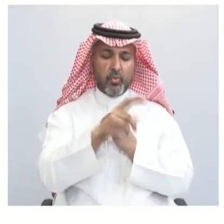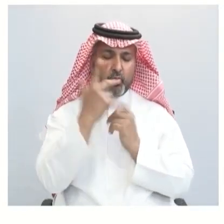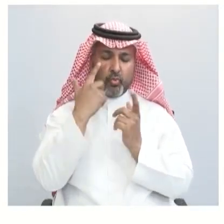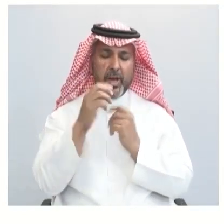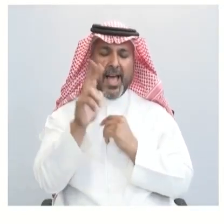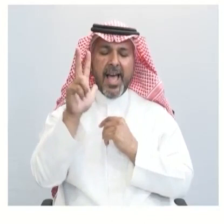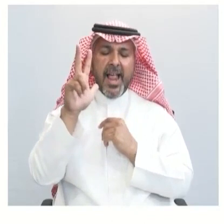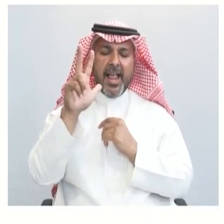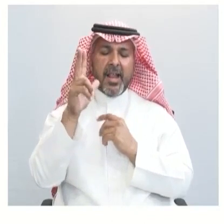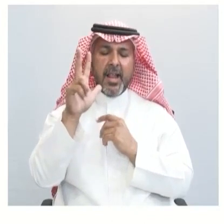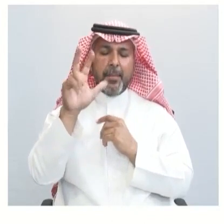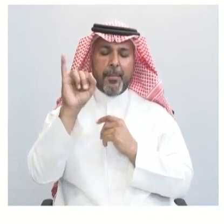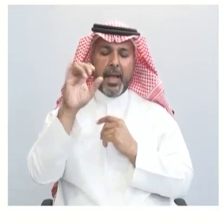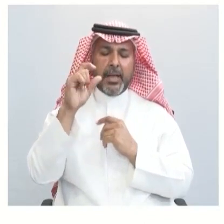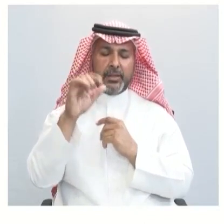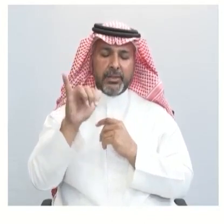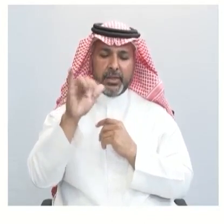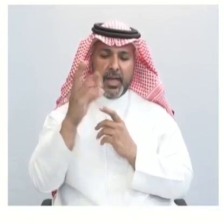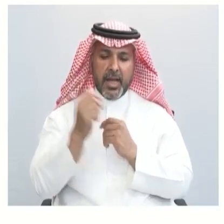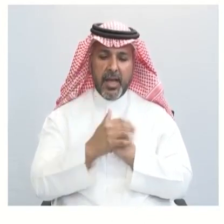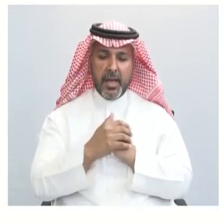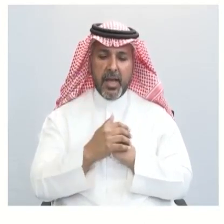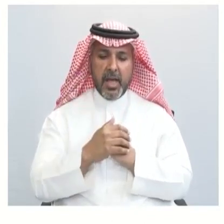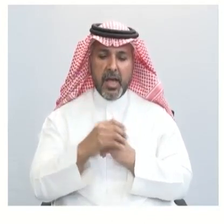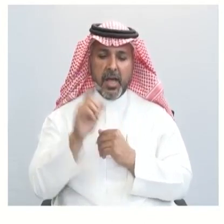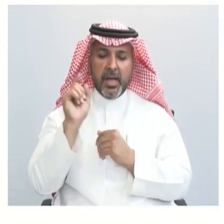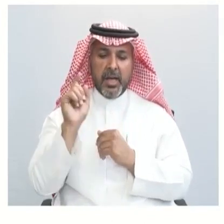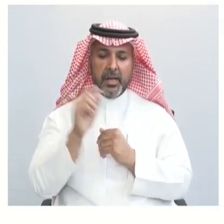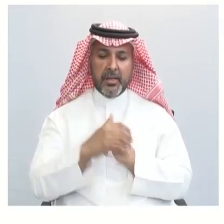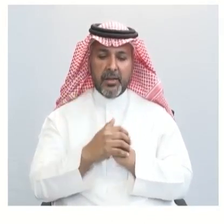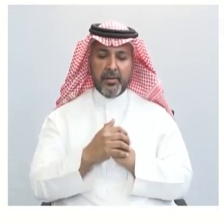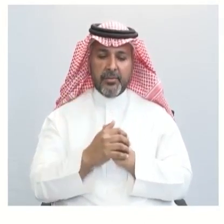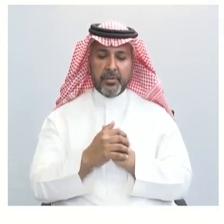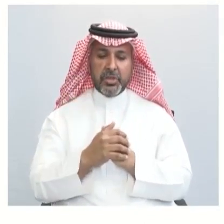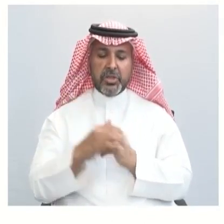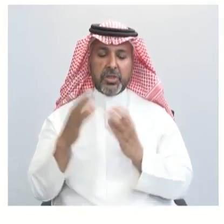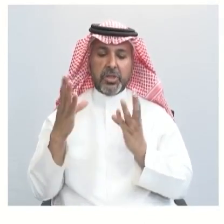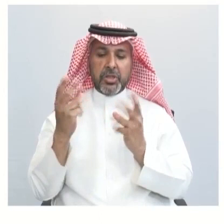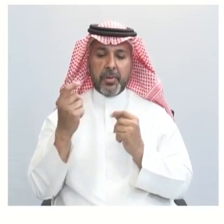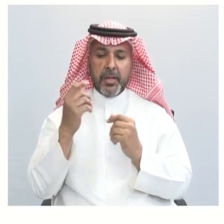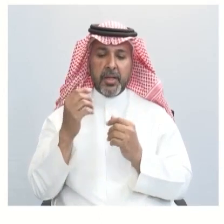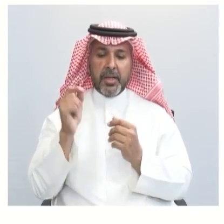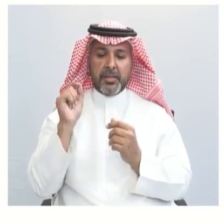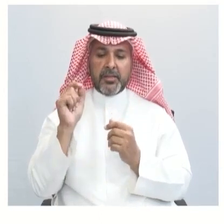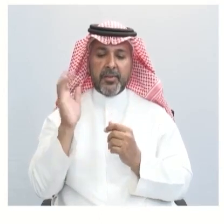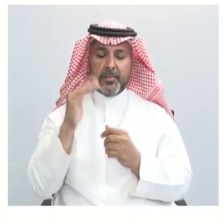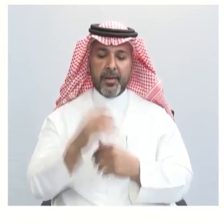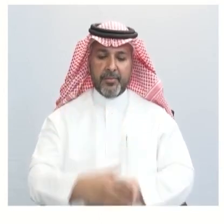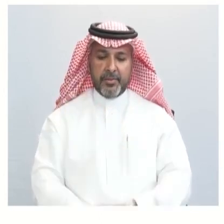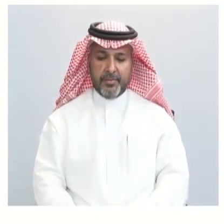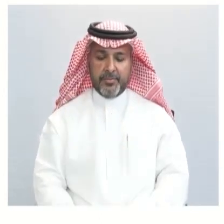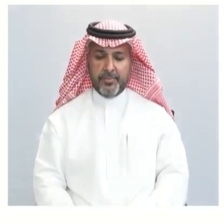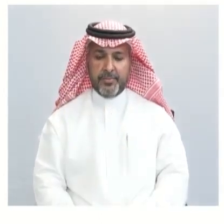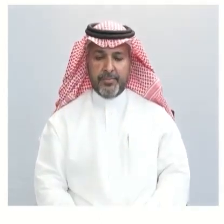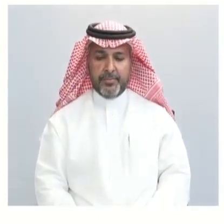تساوي صفر وخط التقارب الافقي عند واي تساوي صفر خطات تقارب عند واي تساوي صفر واكس تساوي صفر المقطعان لا